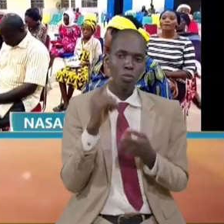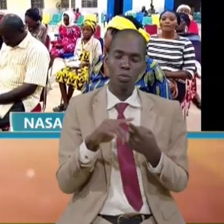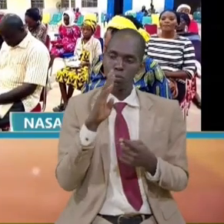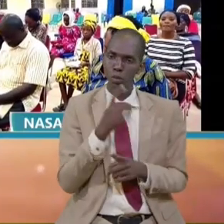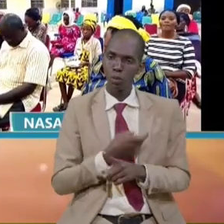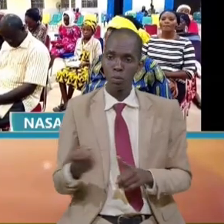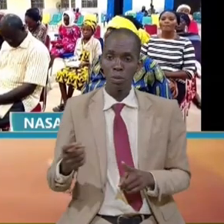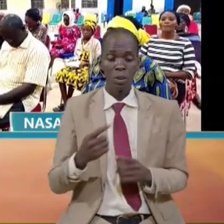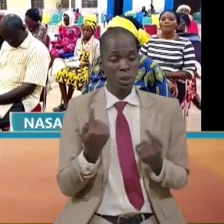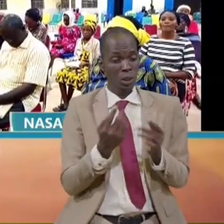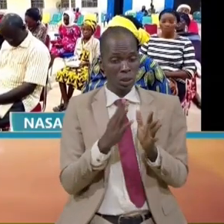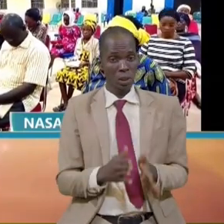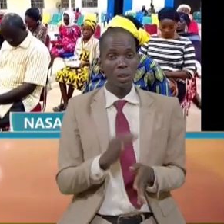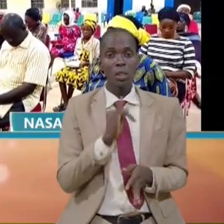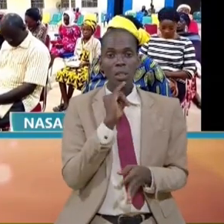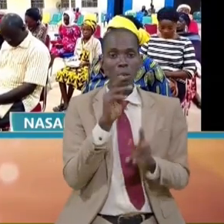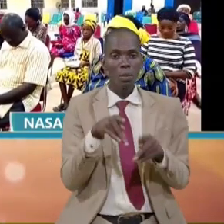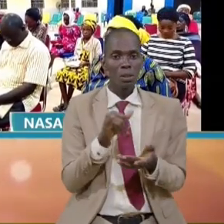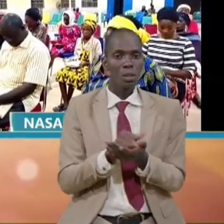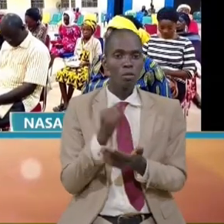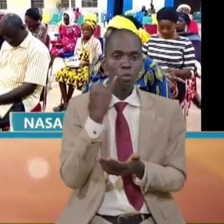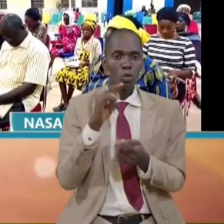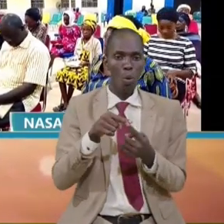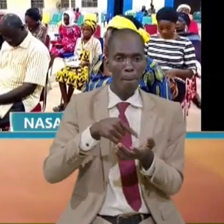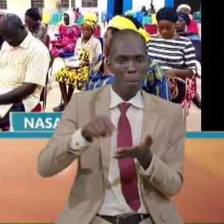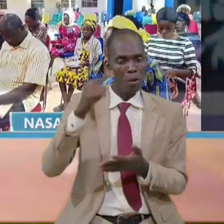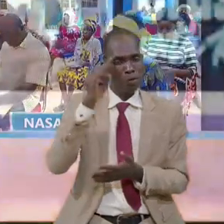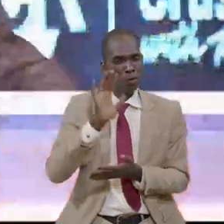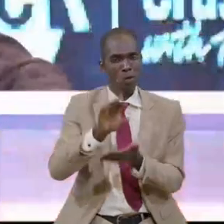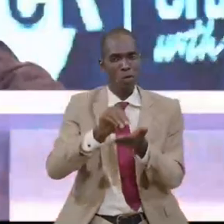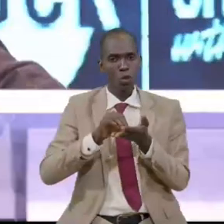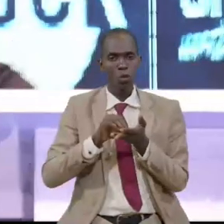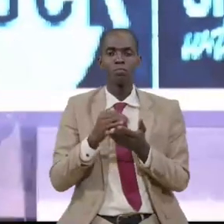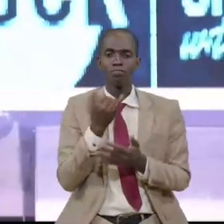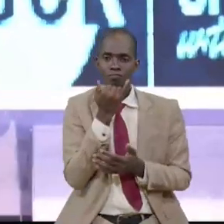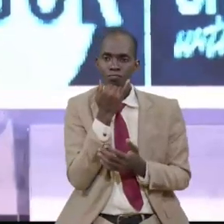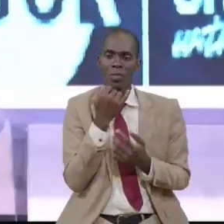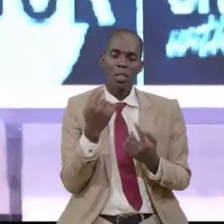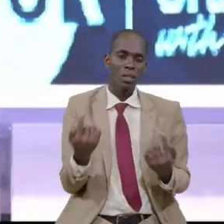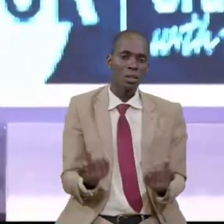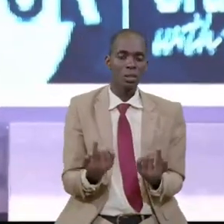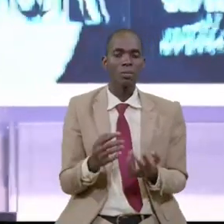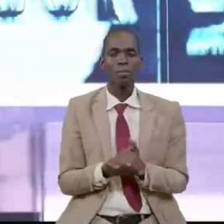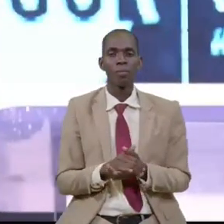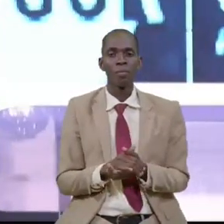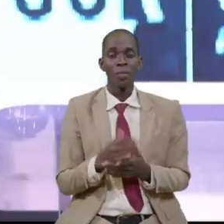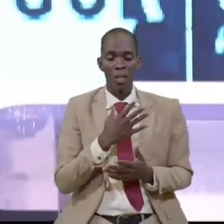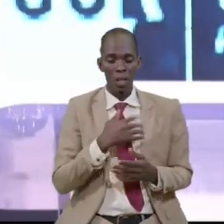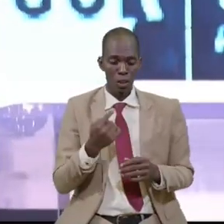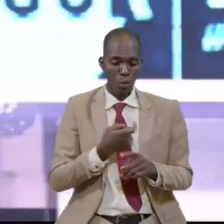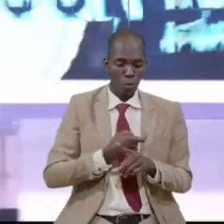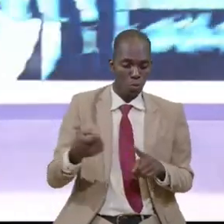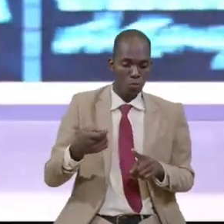transgresseur est celui-là qui doit payer pour ses transgressions et les blessures,